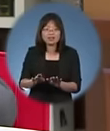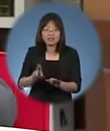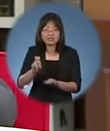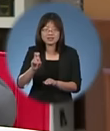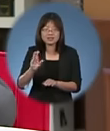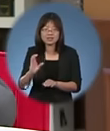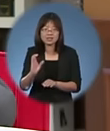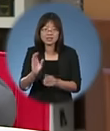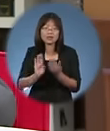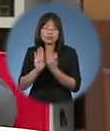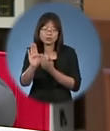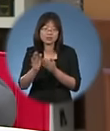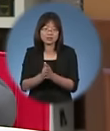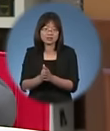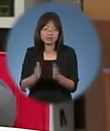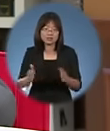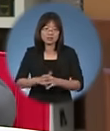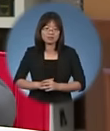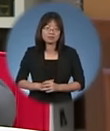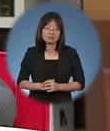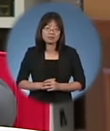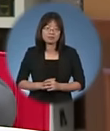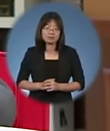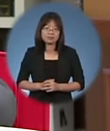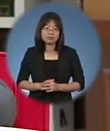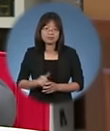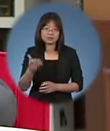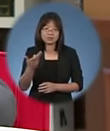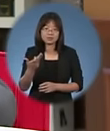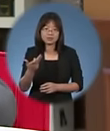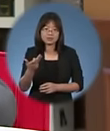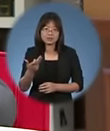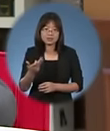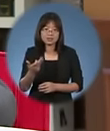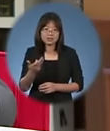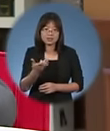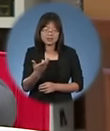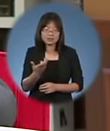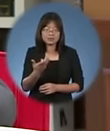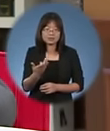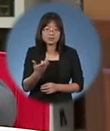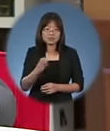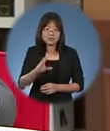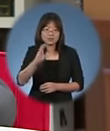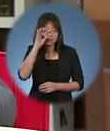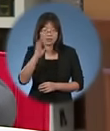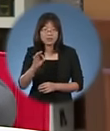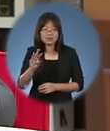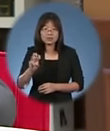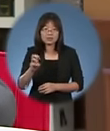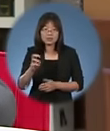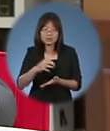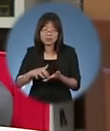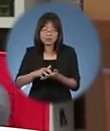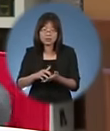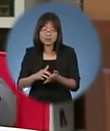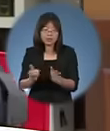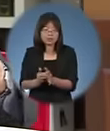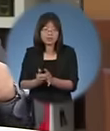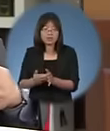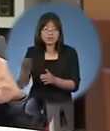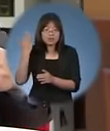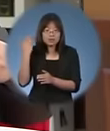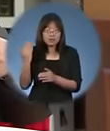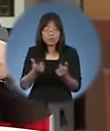20세기 후반에 들어와서 그렇게 늘은 거거든요. 그렇죠, 그렇죠. 18세기, 아니, 19세기 초만 하더라도 서른 몇 개 나라밖에 없었어요.